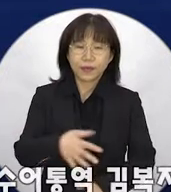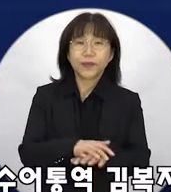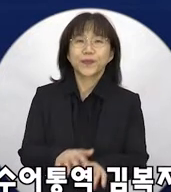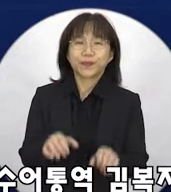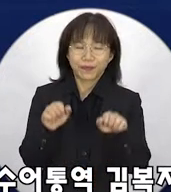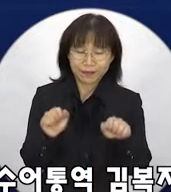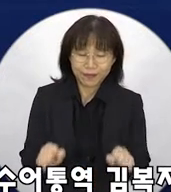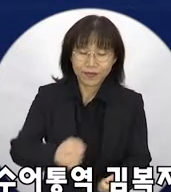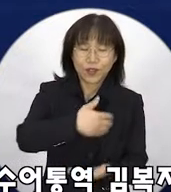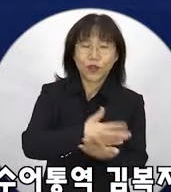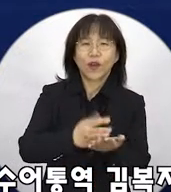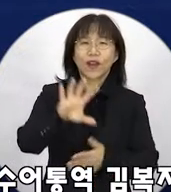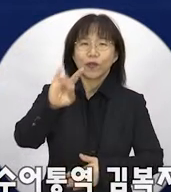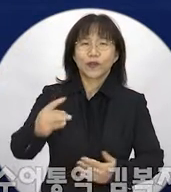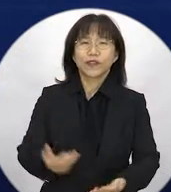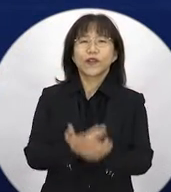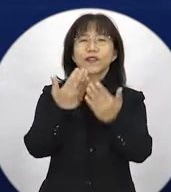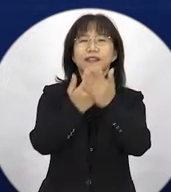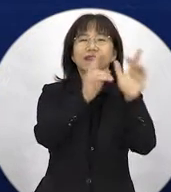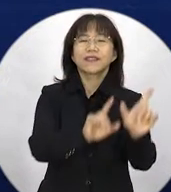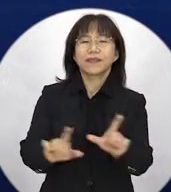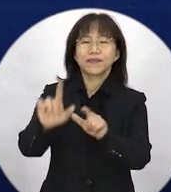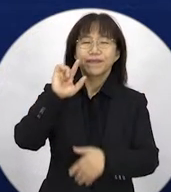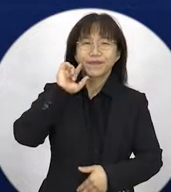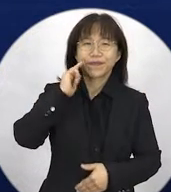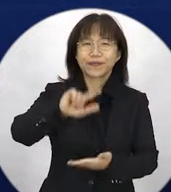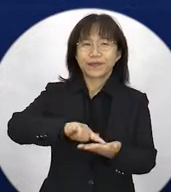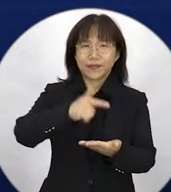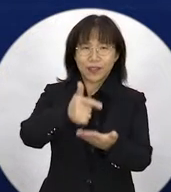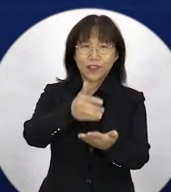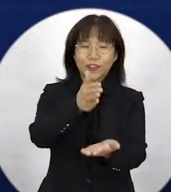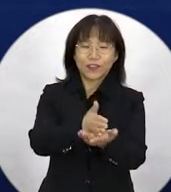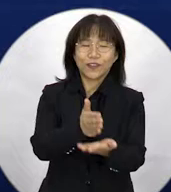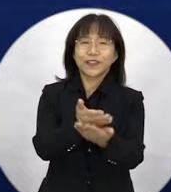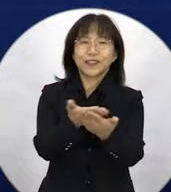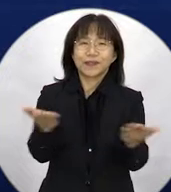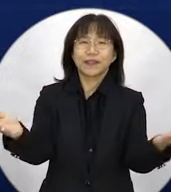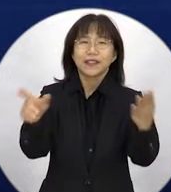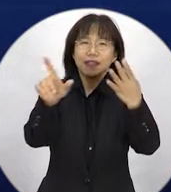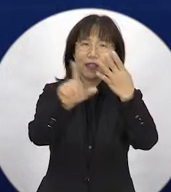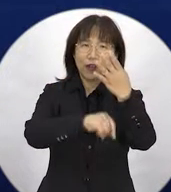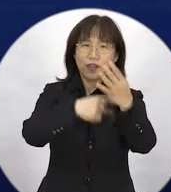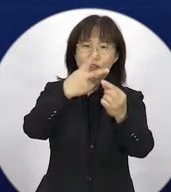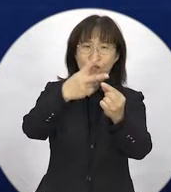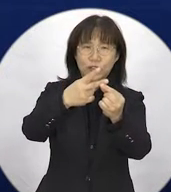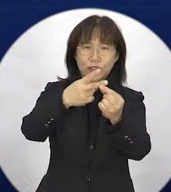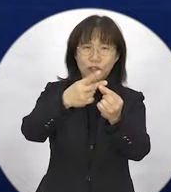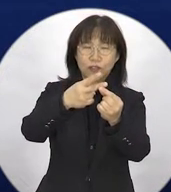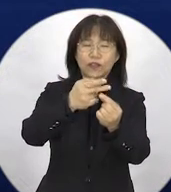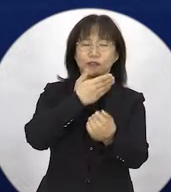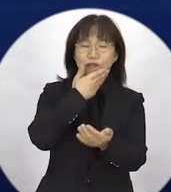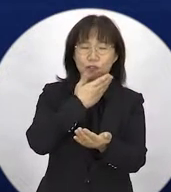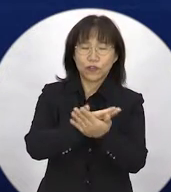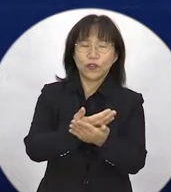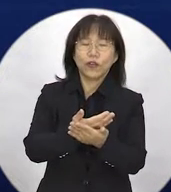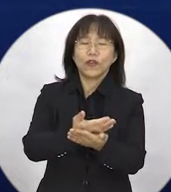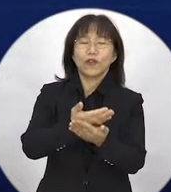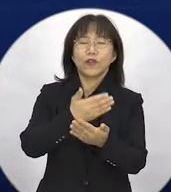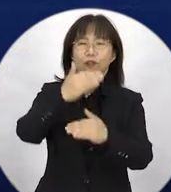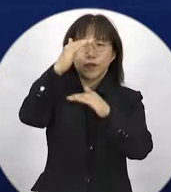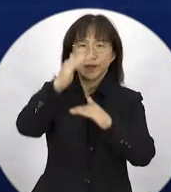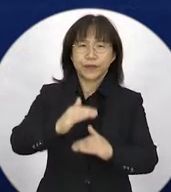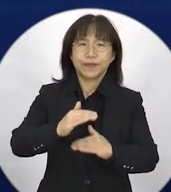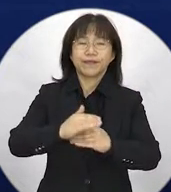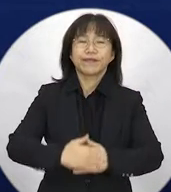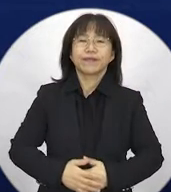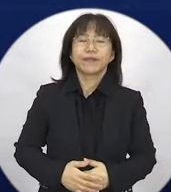고민 여러분 안녕하십니까 조화로운 성장 상미 아름다운 강서 아 이건 서 티빙이 줍니다 4월 둘째주 주간 주요